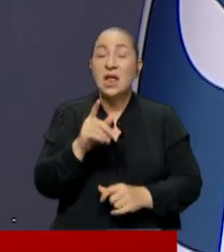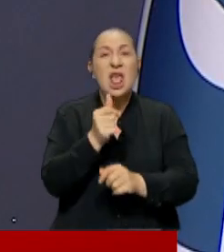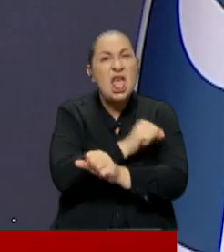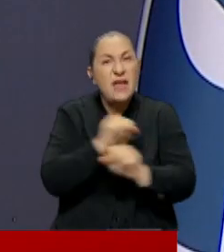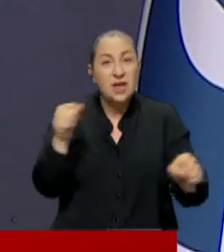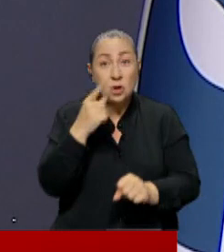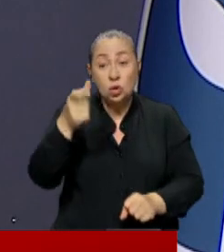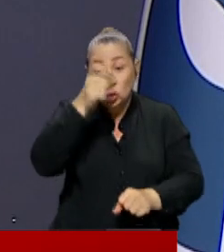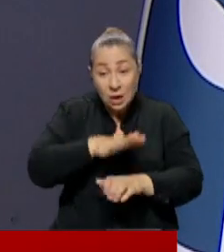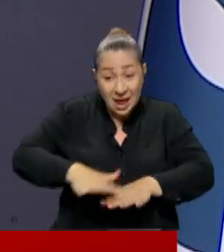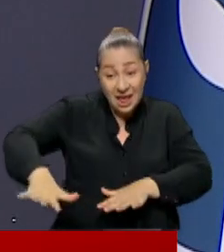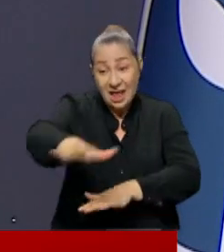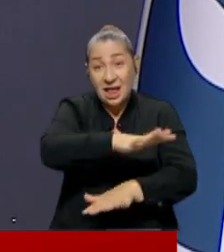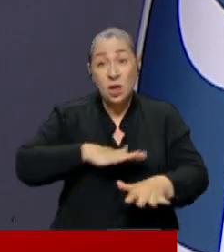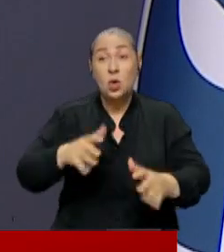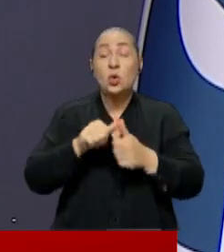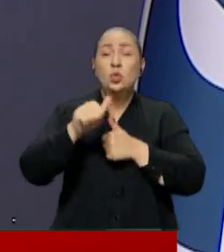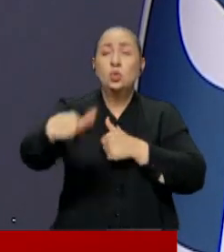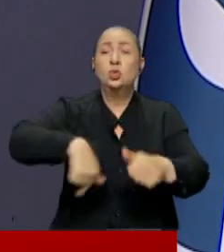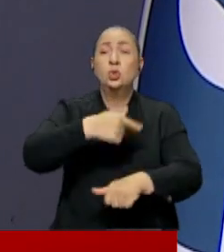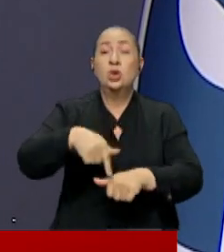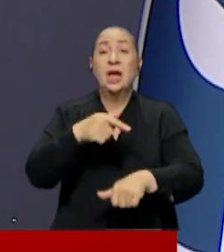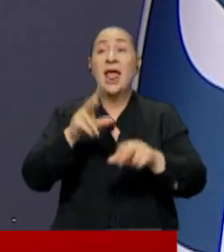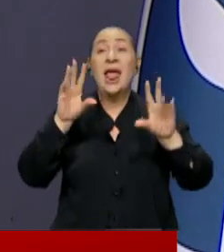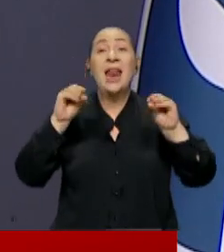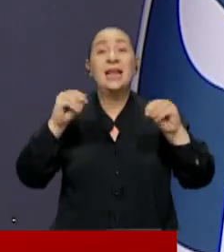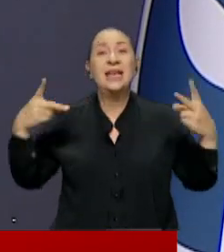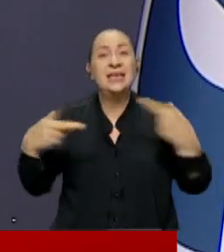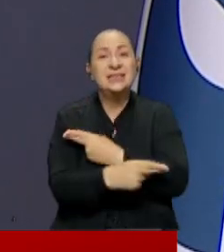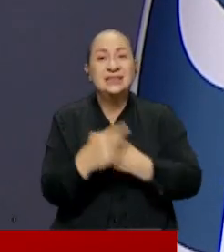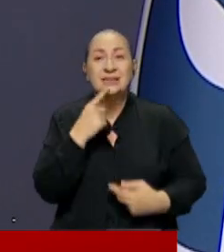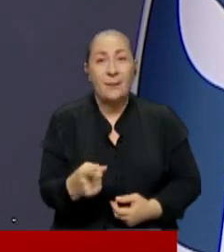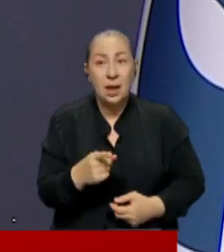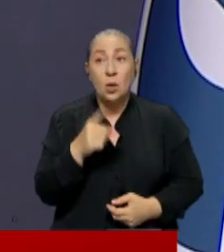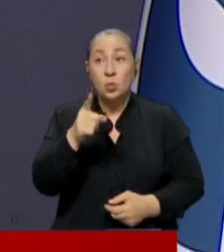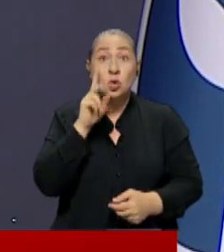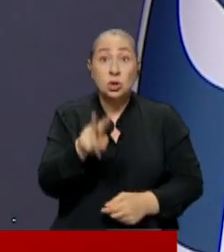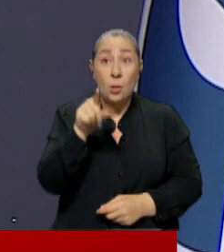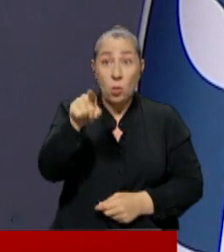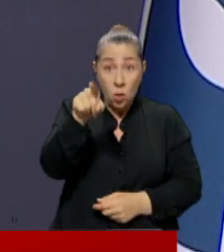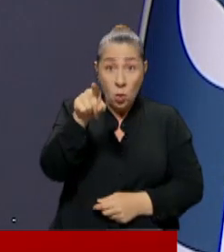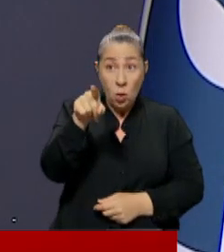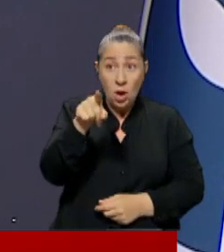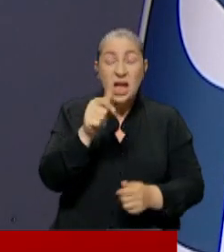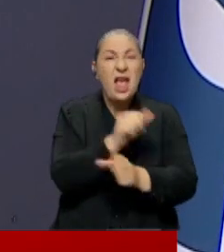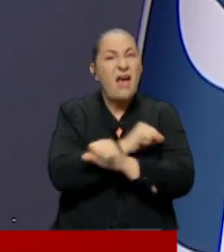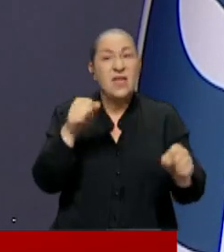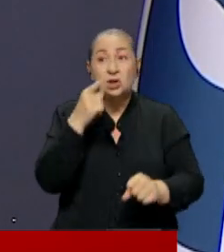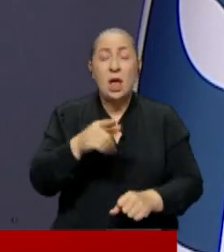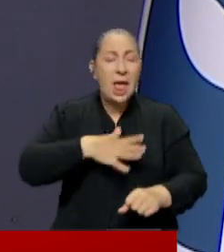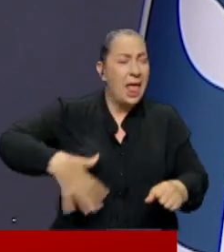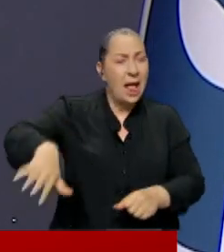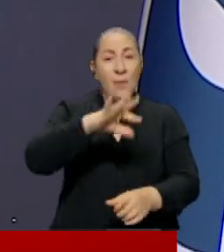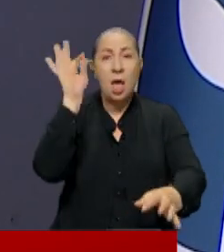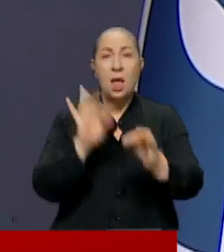demek ülke genelinde yaygın ve uzun süreli elektrik kesintileri demektir. Bu gösterge bunu gösteriyor, bunu gösteriyor. İflas demek